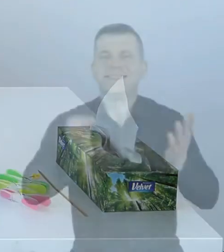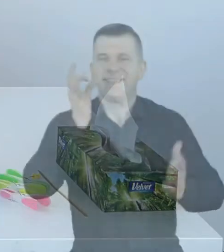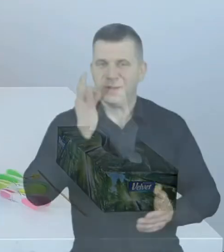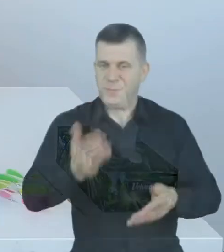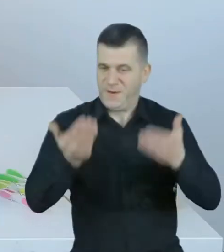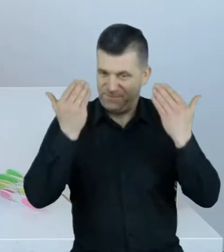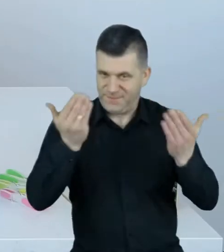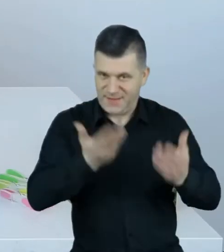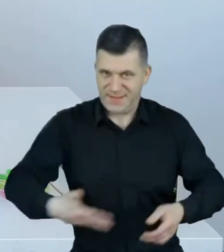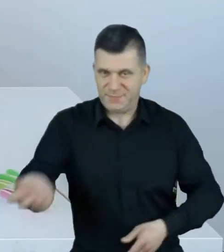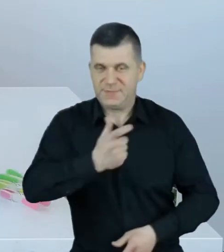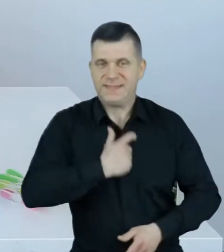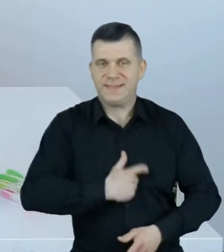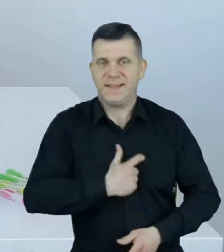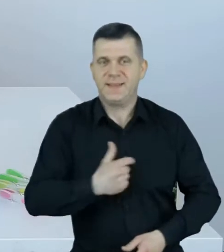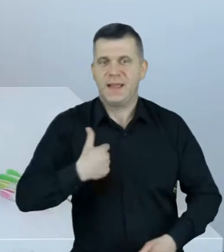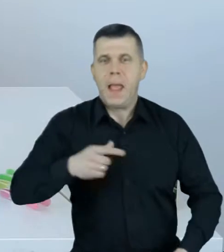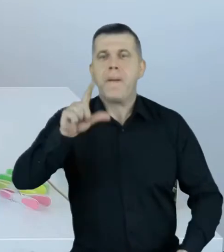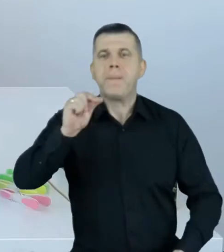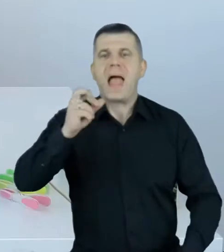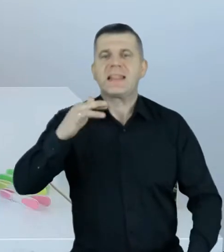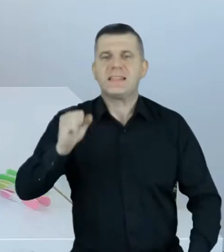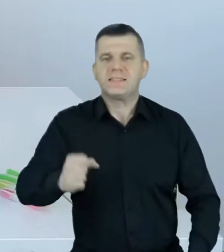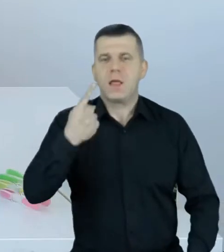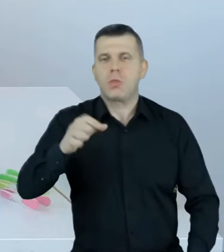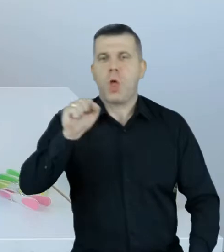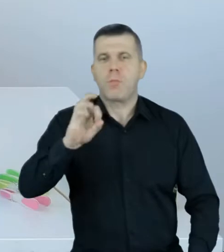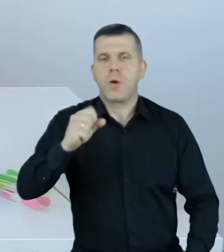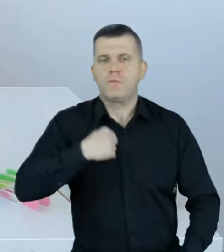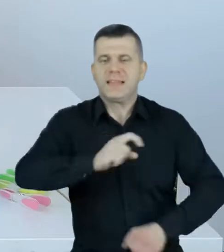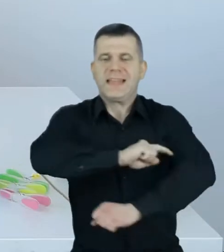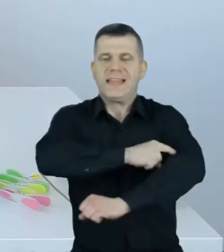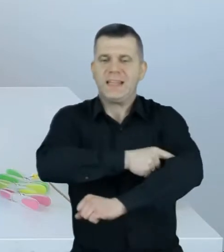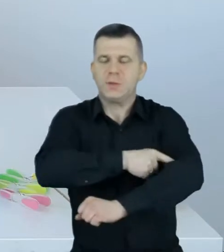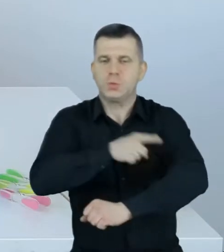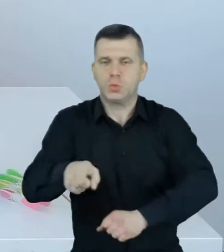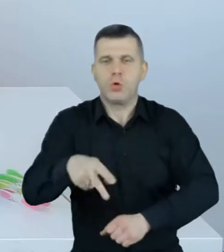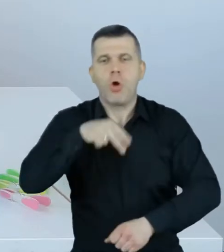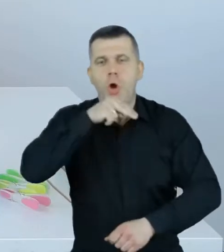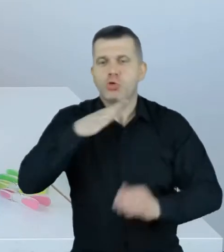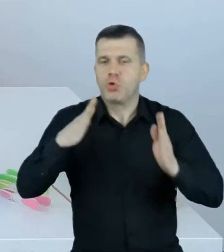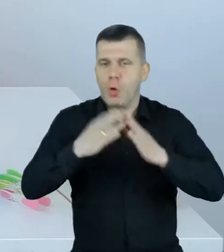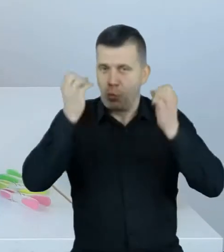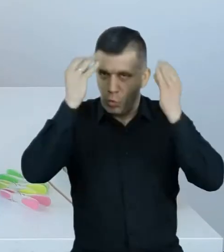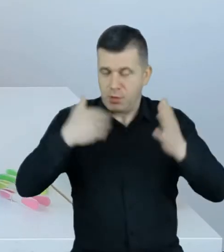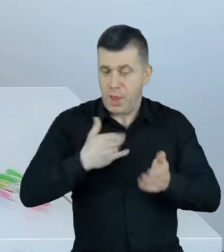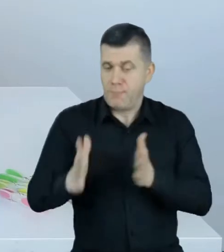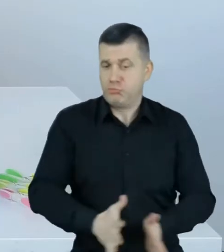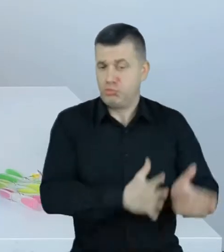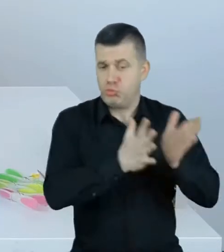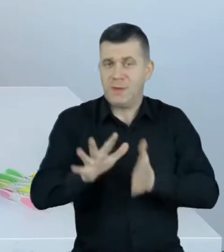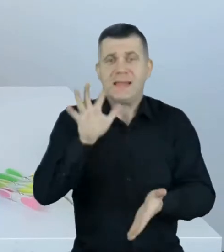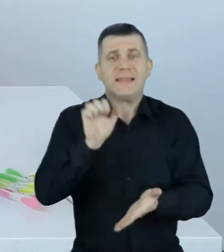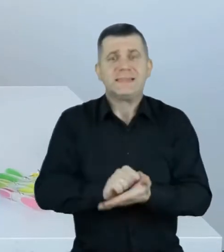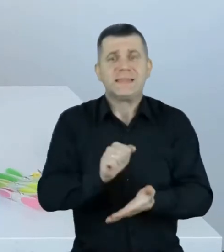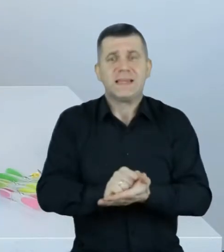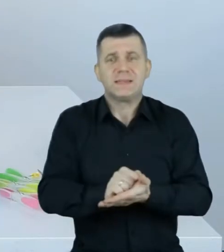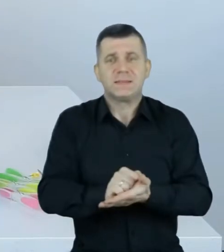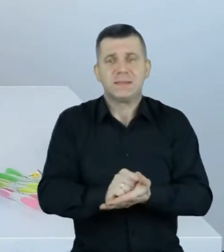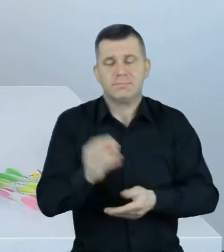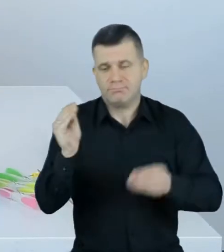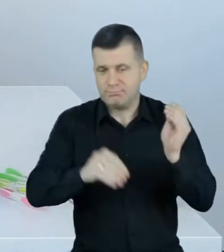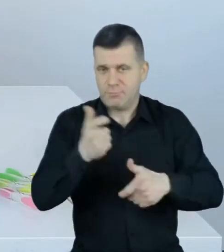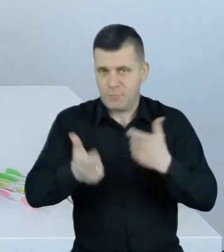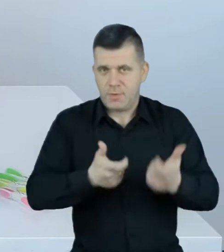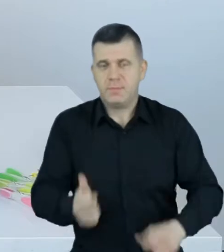Dzień dobry witam państwa serdecznie nazywam się Patrycja Dąbrowska jestem instruktorem konińskiego Domu Kultury przygotowały zajęciach pod